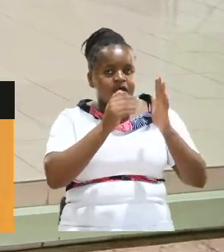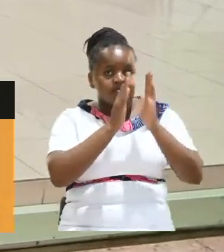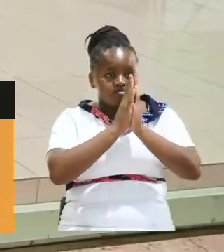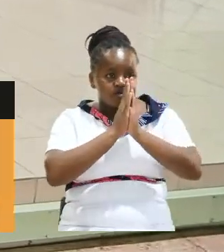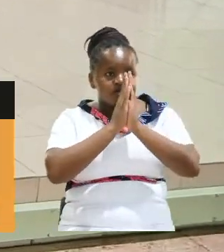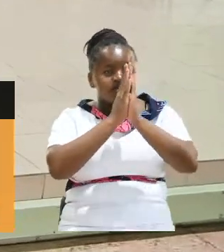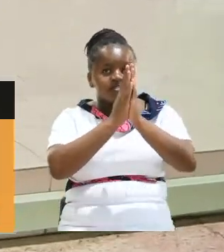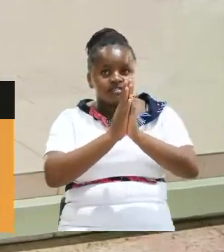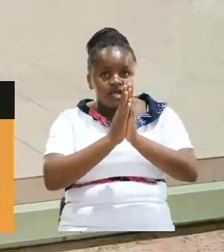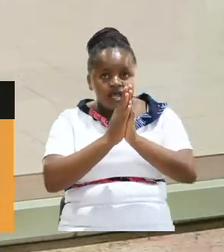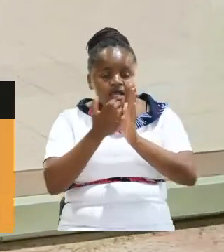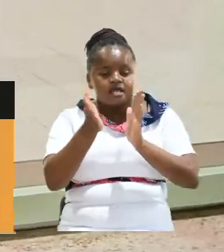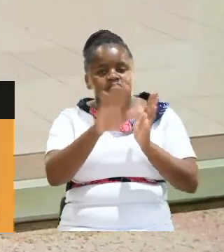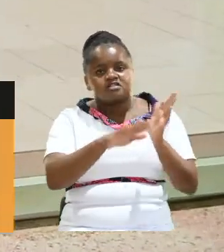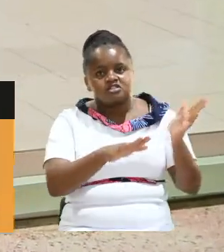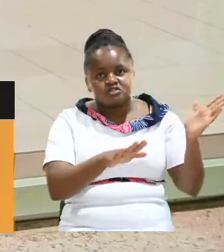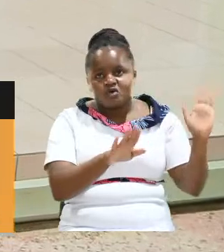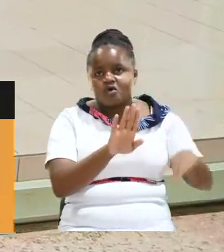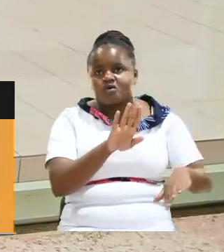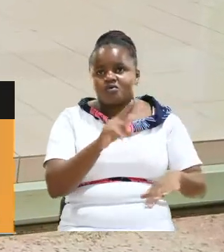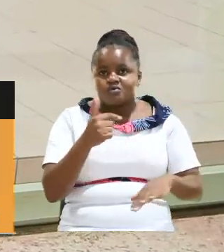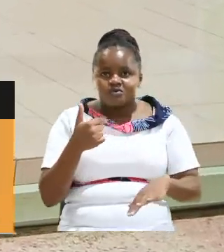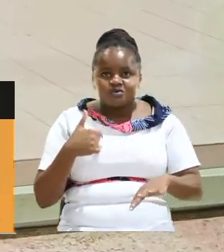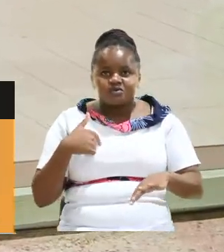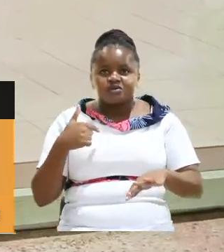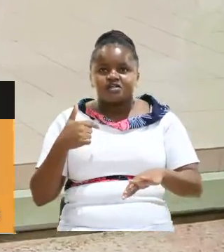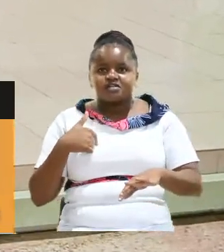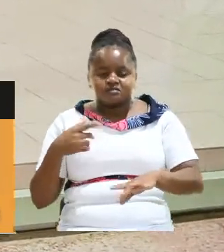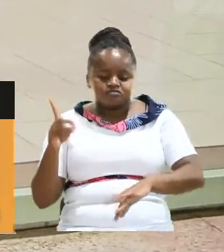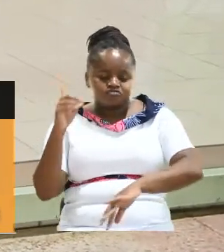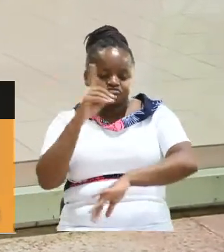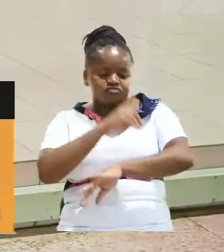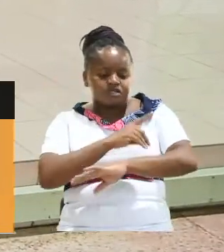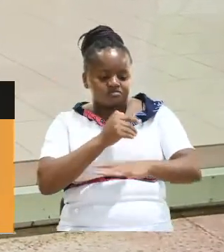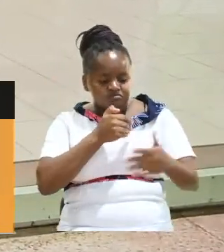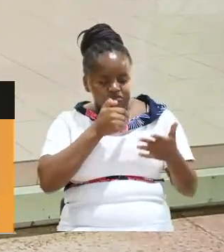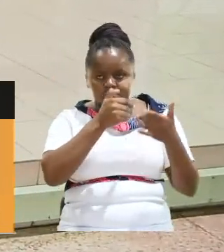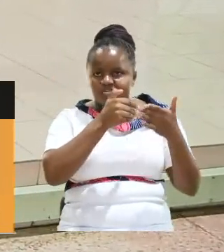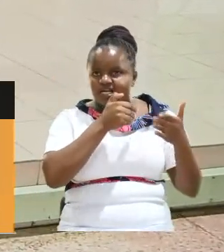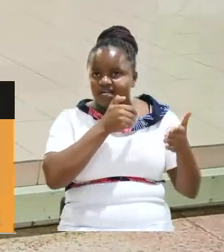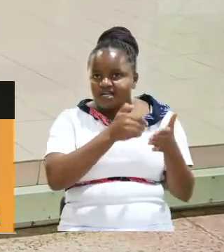Ninaomba nirekebishe. Siku zangu zimefika.